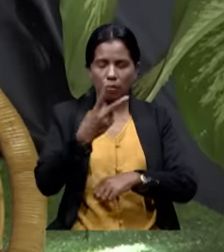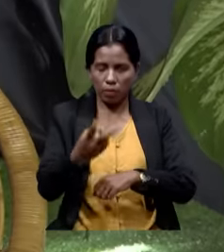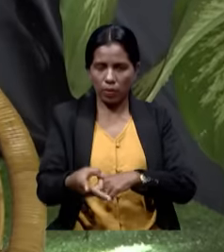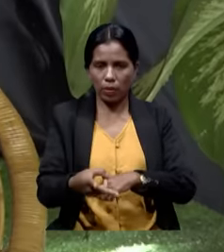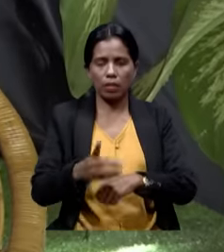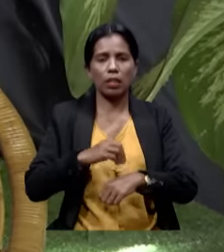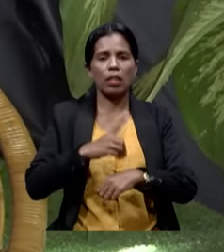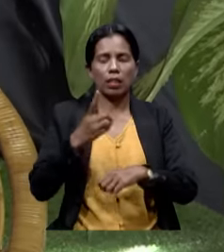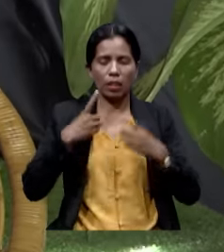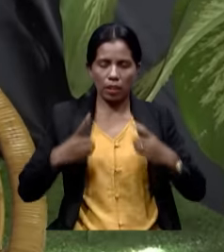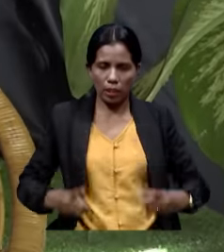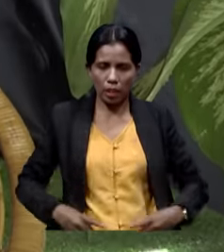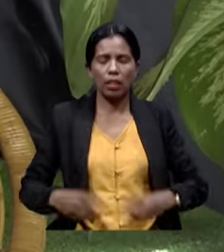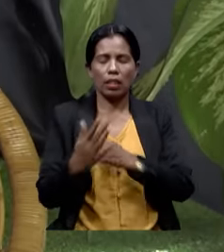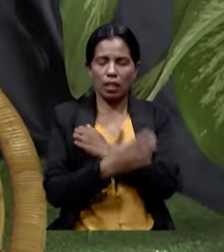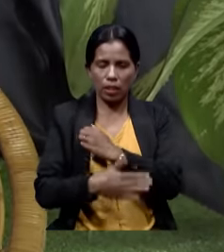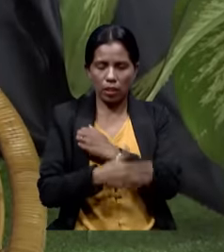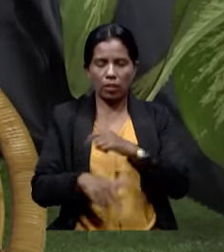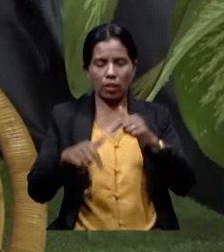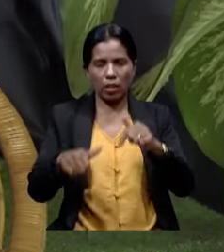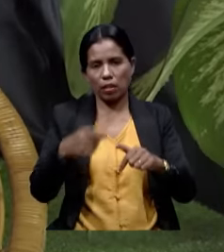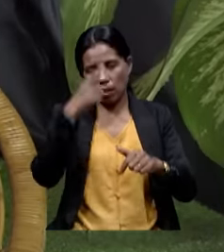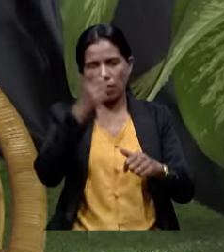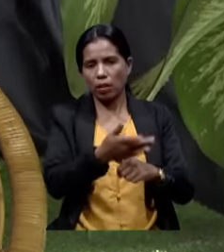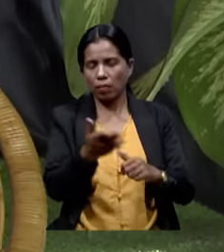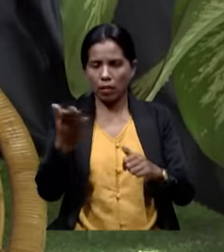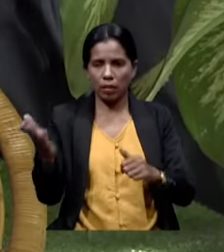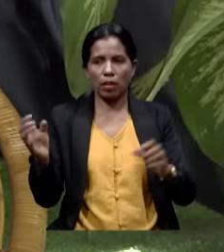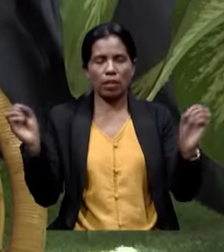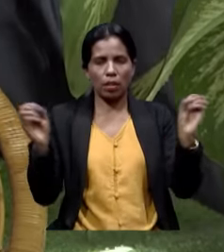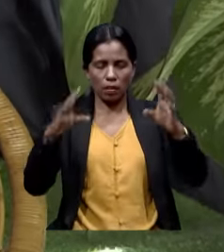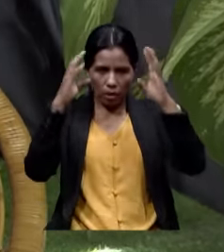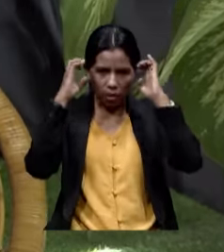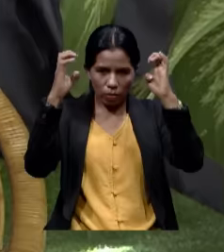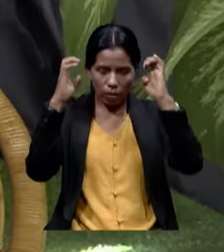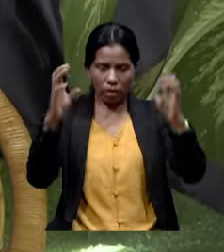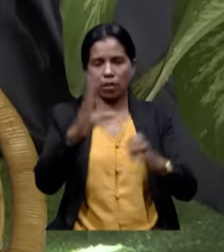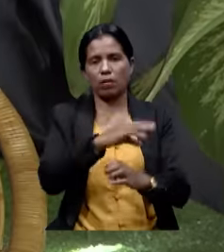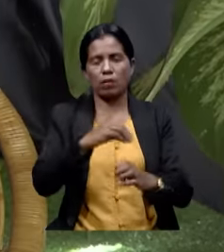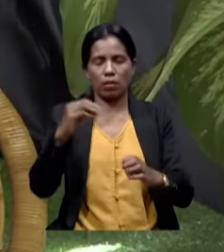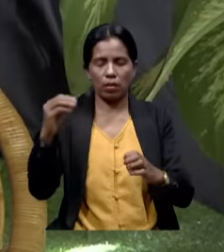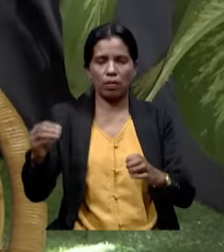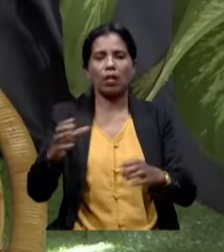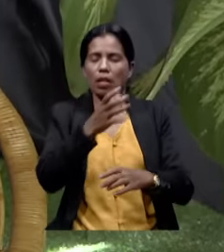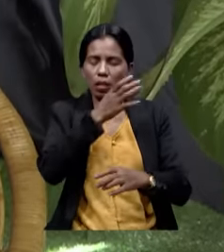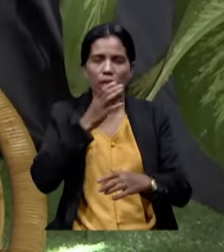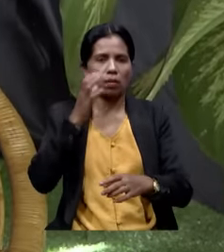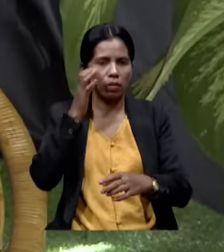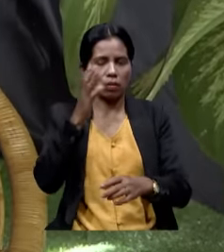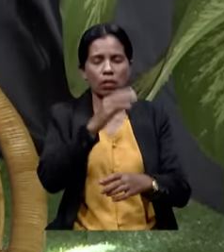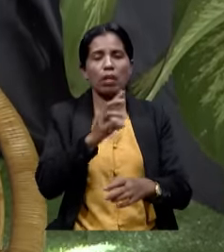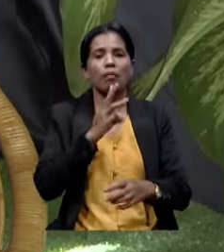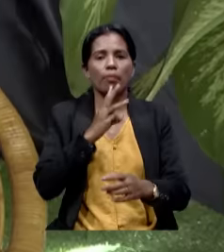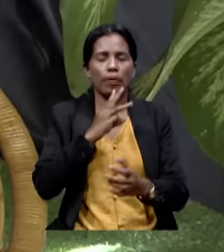dignidade nasang idane tamba ita bosira la prioridade ba asunto edukasaun, asunto agrikultur, asunto